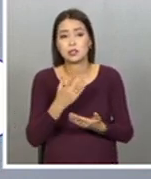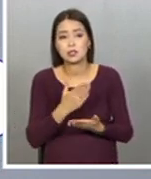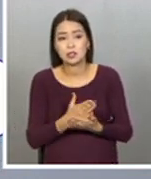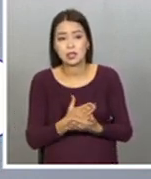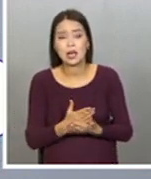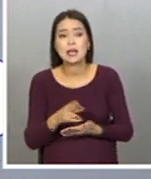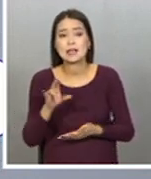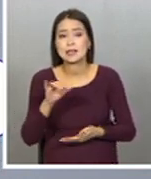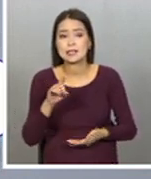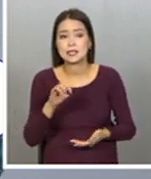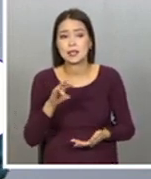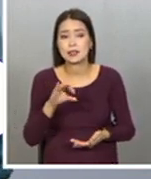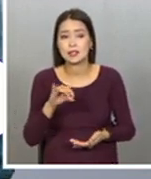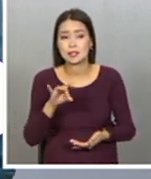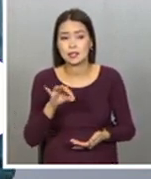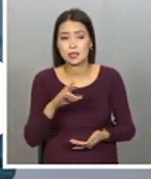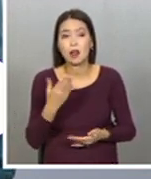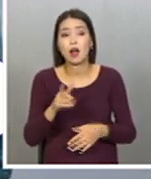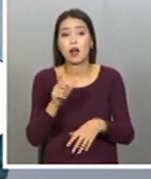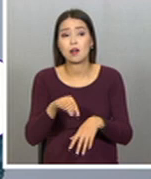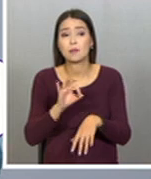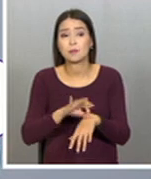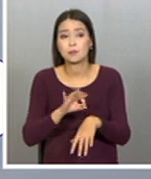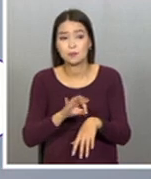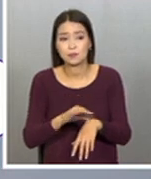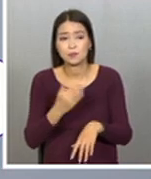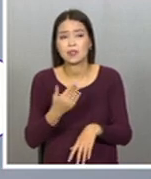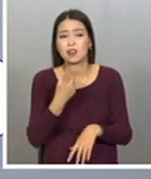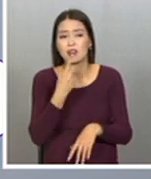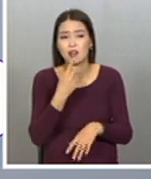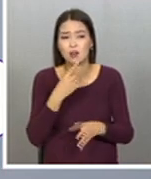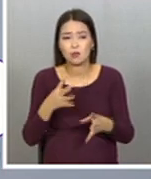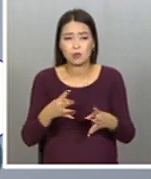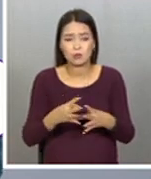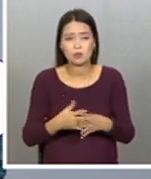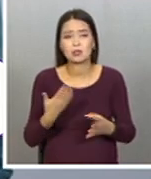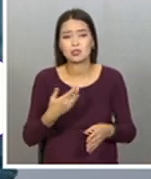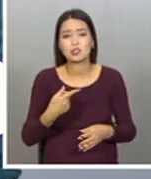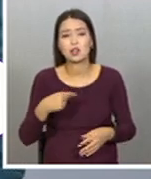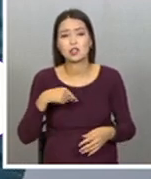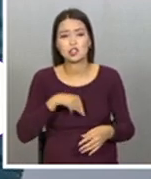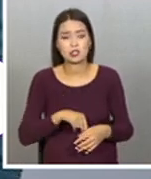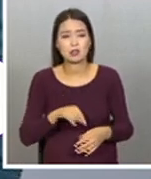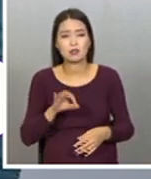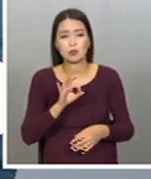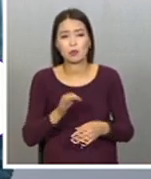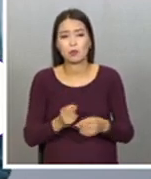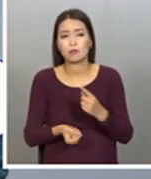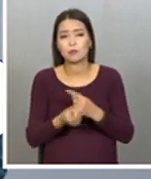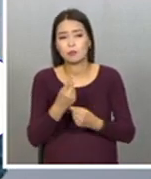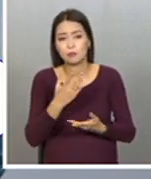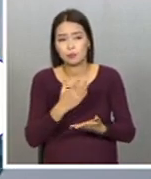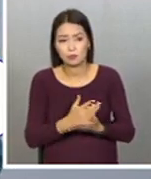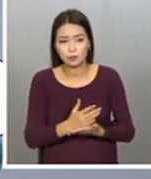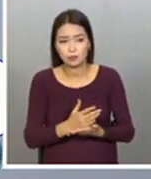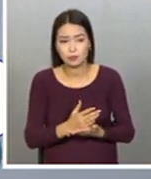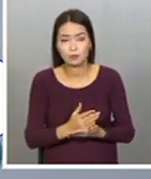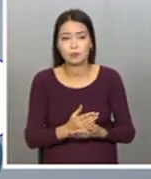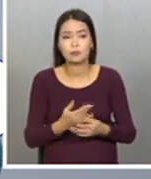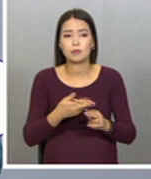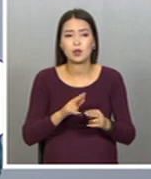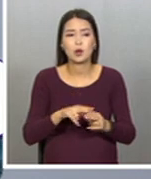Дизентериямен ауырған адам қан аралас іш өтуді бастан кешіреді, және өзін